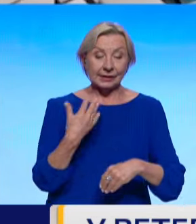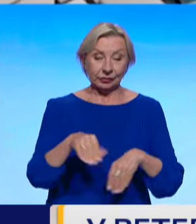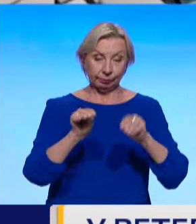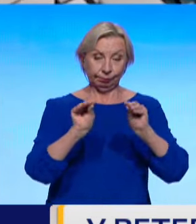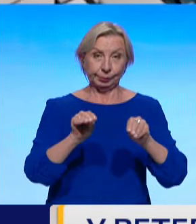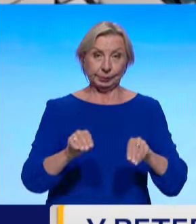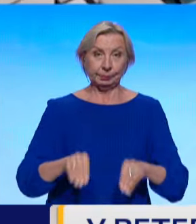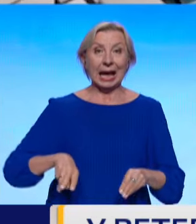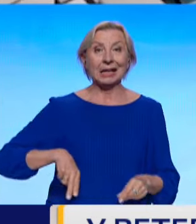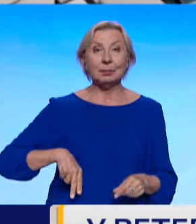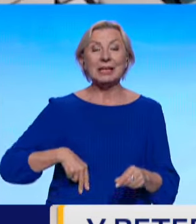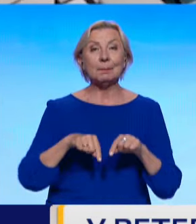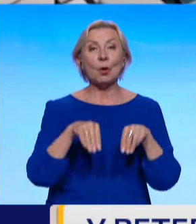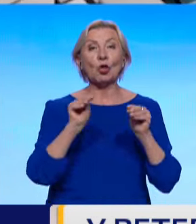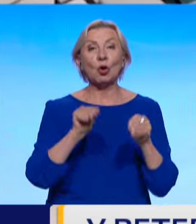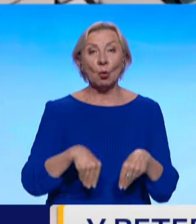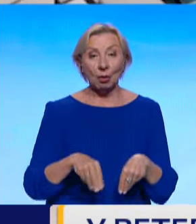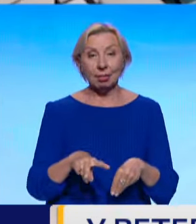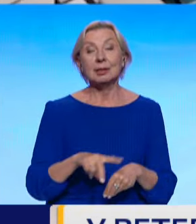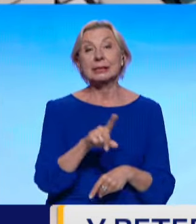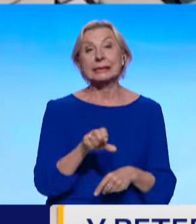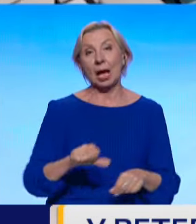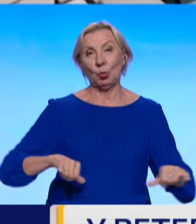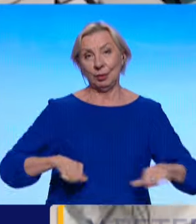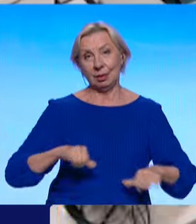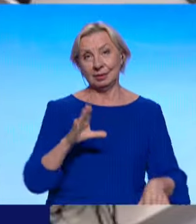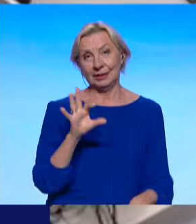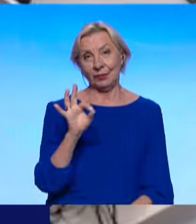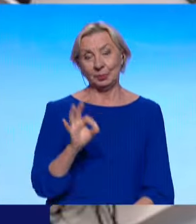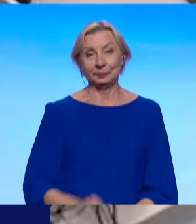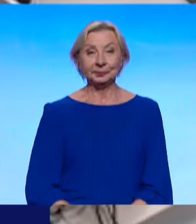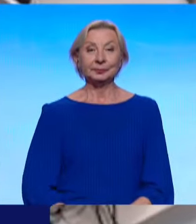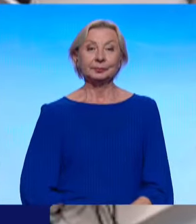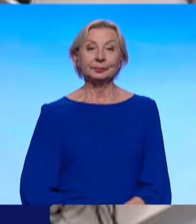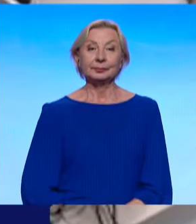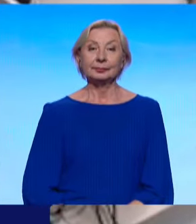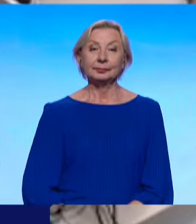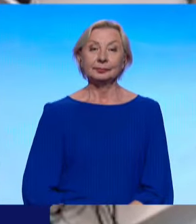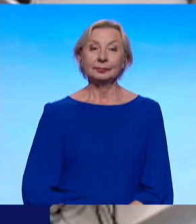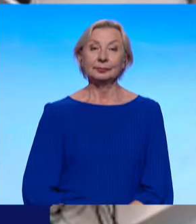адмінпротокол за статтею «Дрібне хуліганство». З Одеси Ольга Дунська, Ігор Казанжи. Ми Україна. Марафон. Єдині новини.